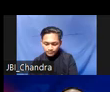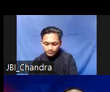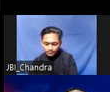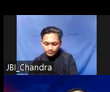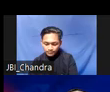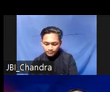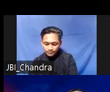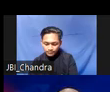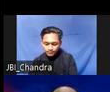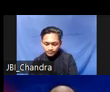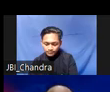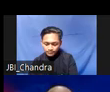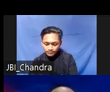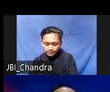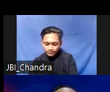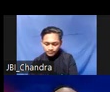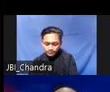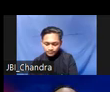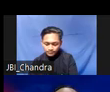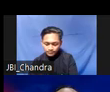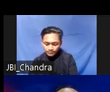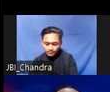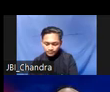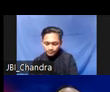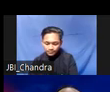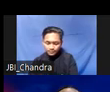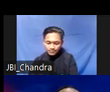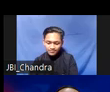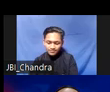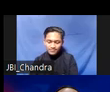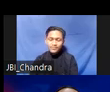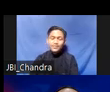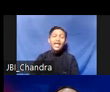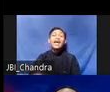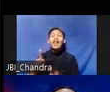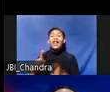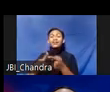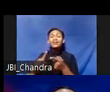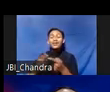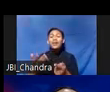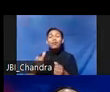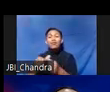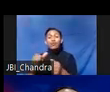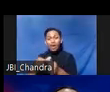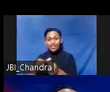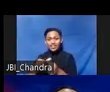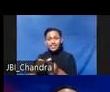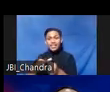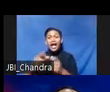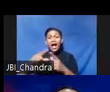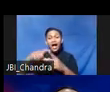saya lanjutkan ya jadi kalau teman-teman ingin membuat akunnya nanti bisa kunjungi di www mendeley.com nanti di situ ada